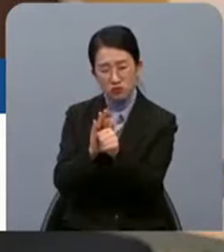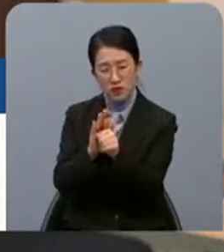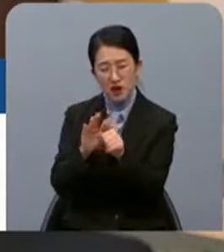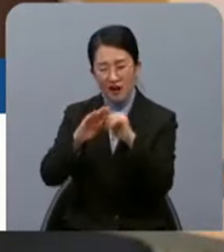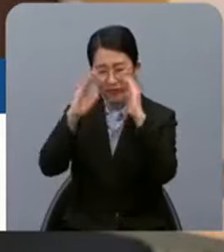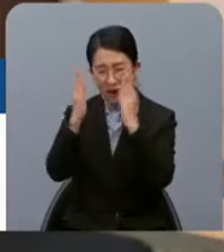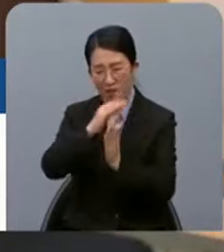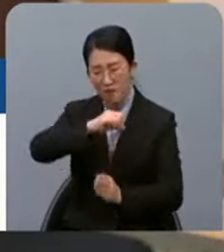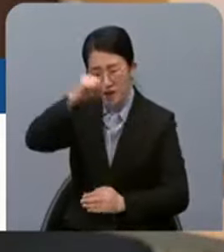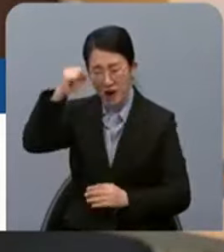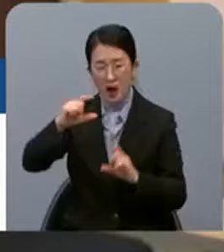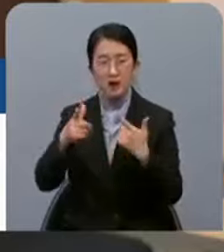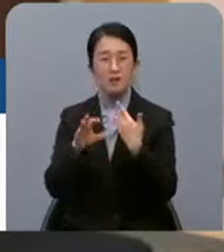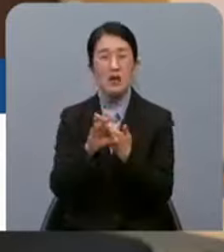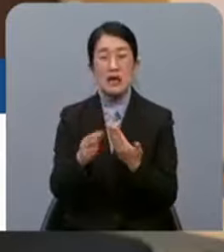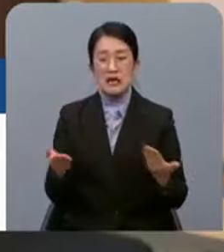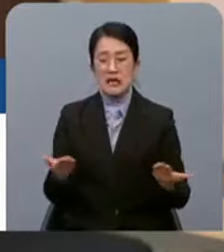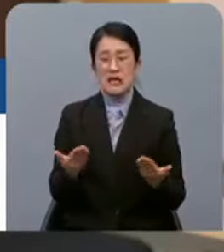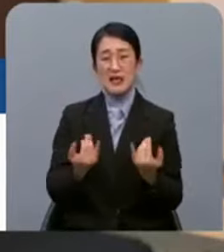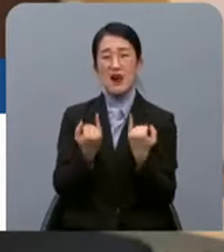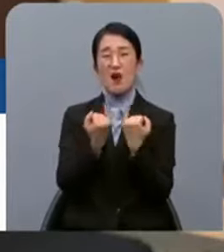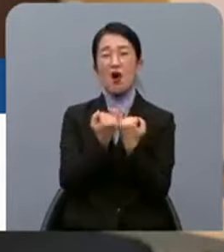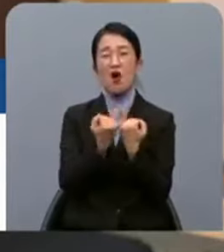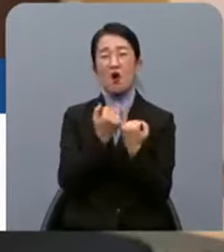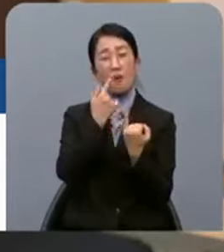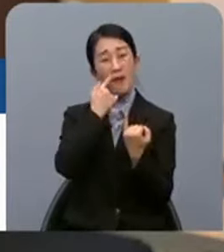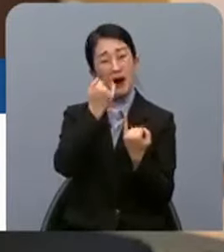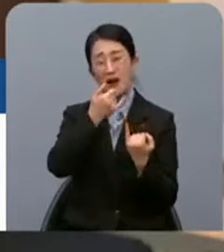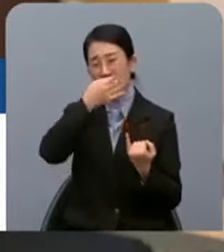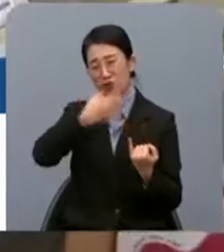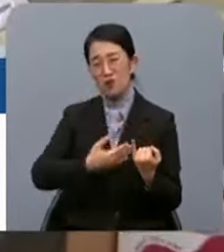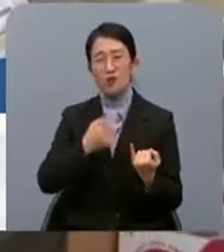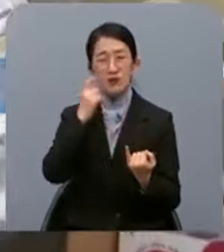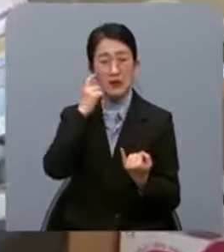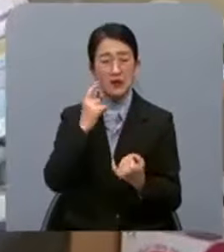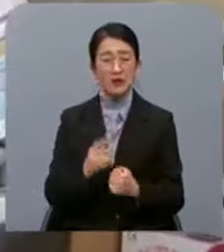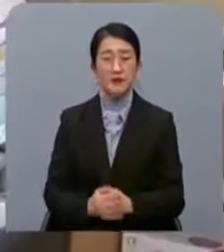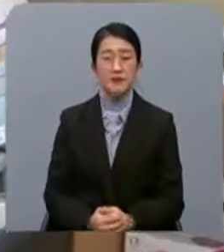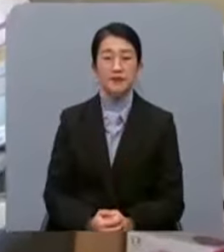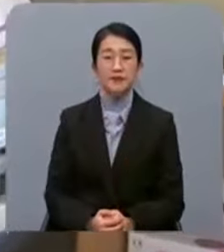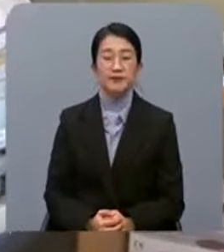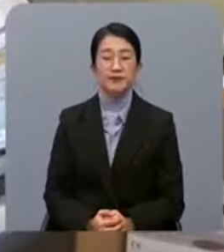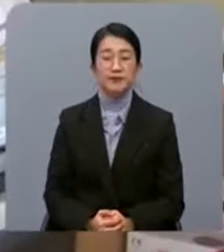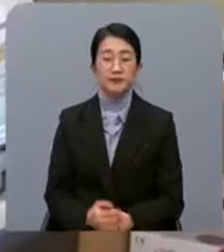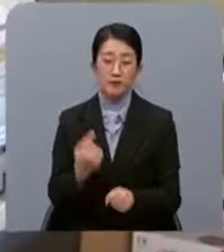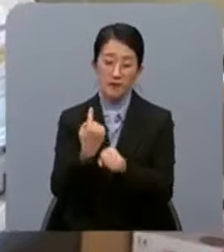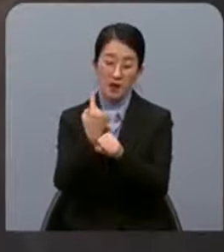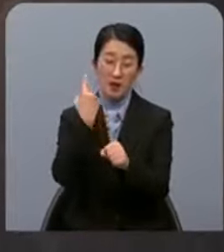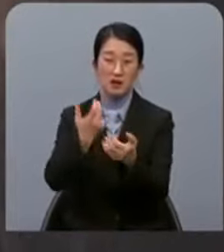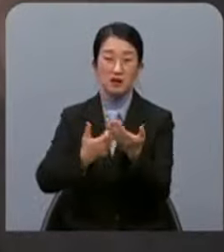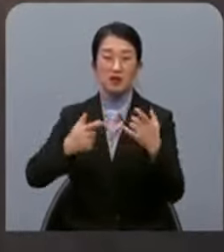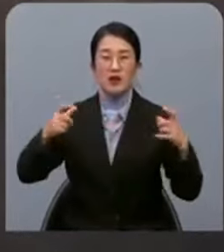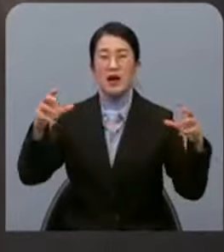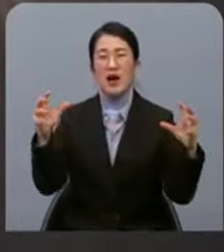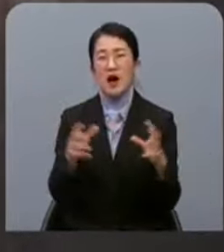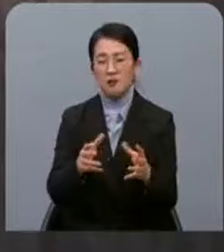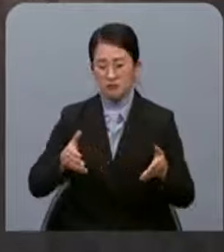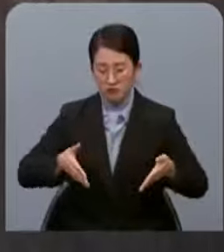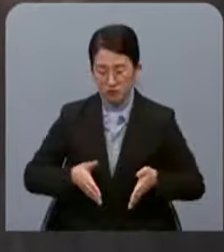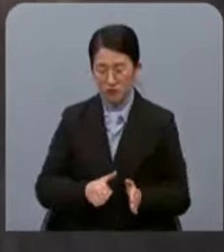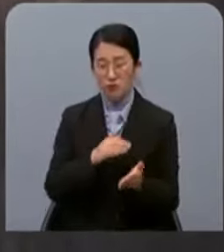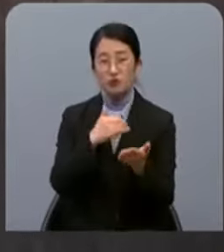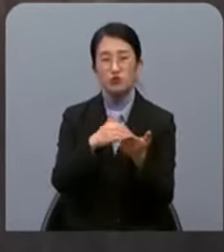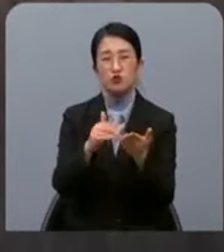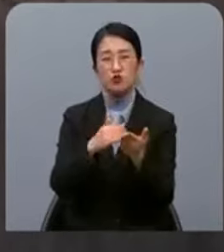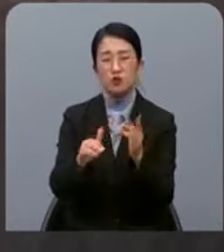않는 이상은 아, 워킹맘들이 정말 힘들겠구나라는 생각도 들고. 지난해 제주 지역 합계 출산율은 한